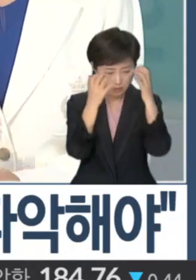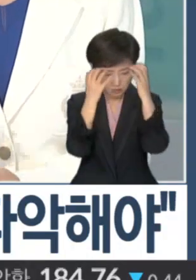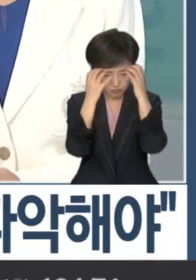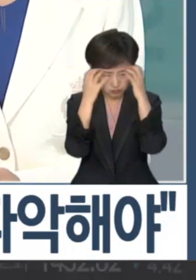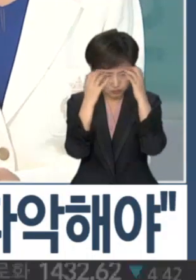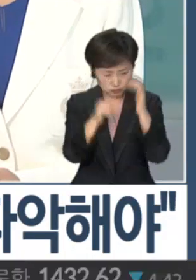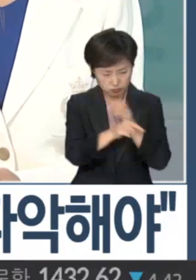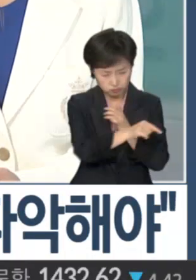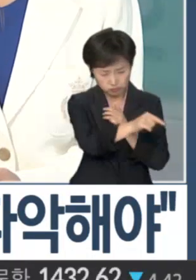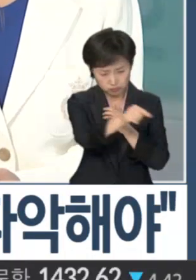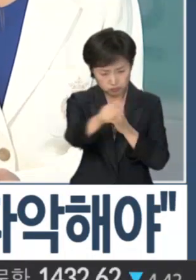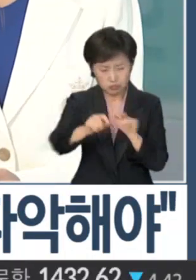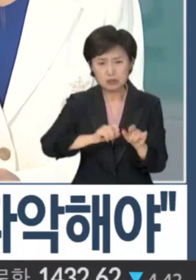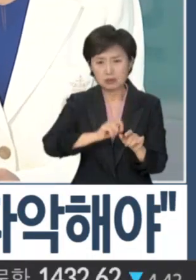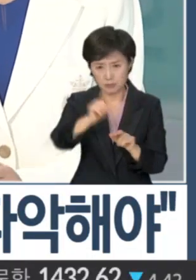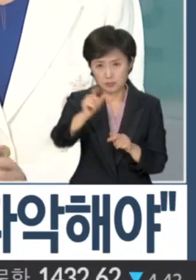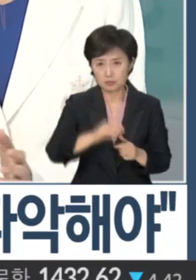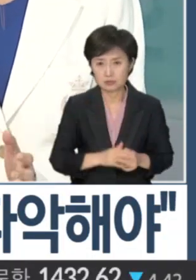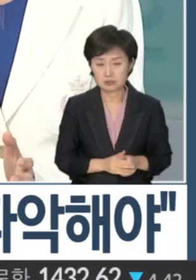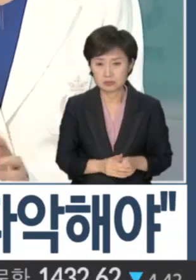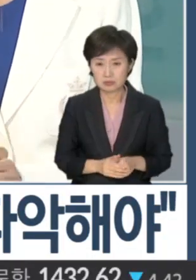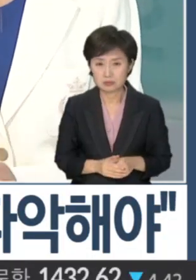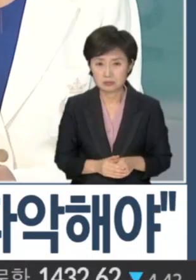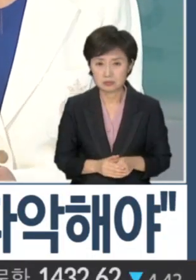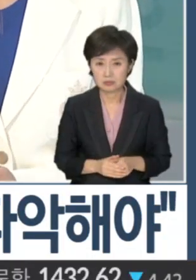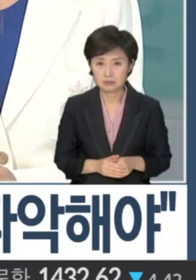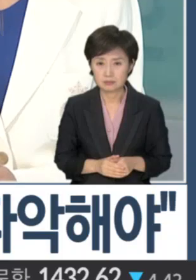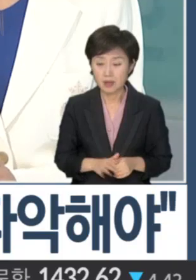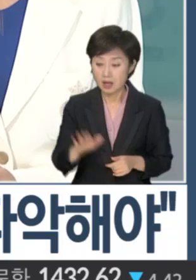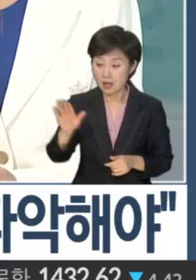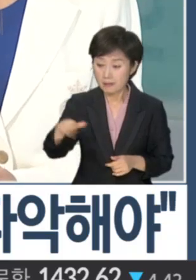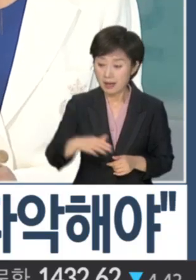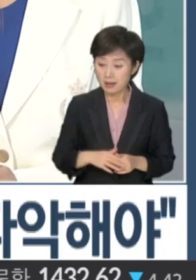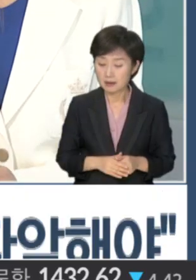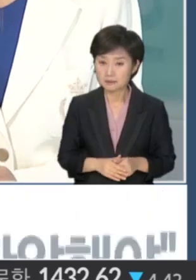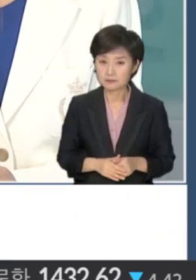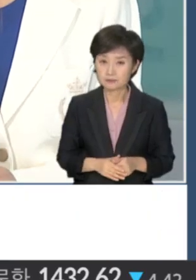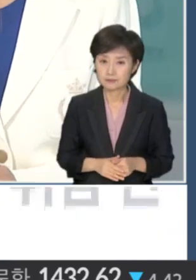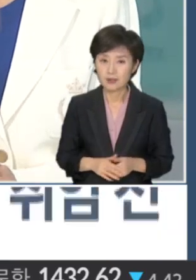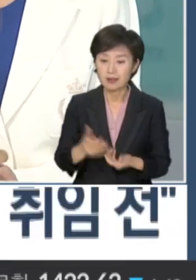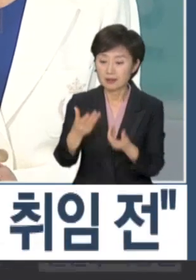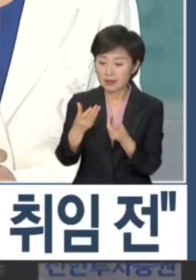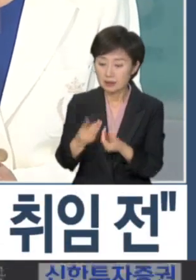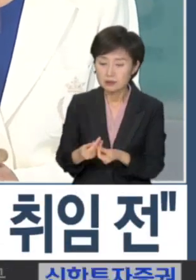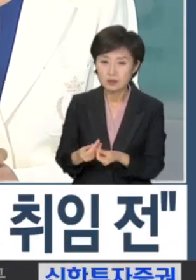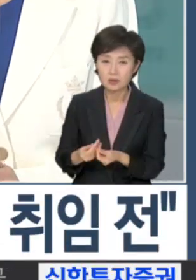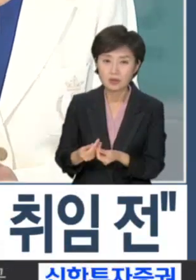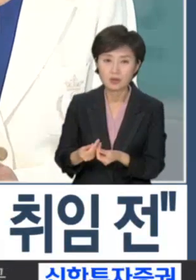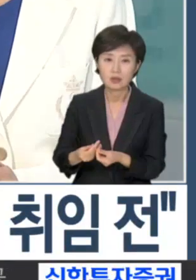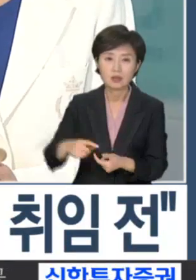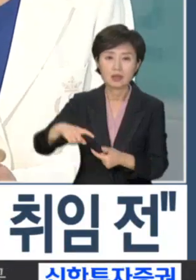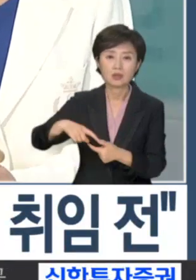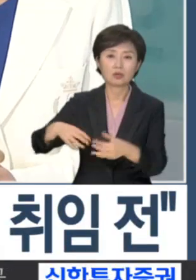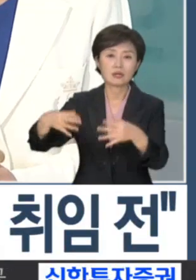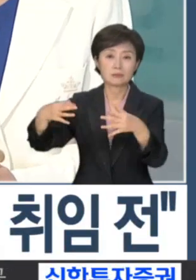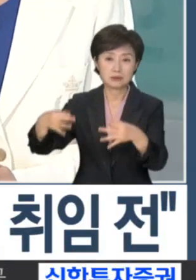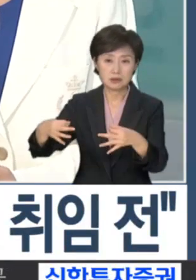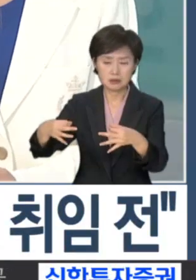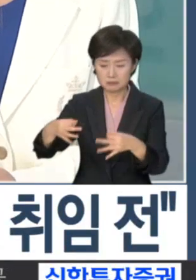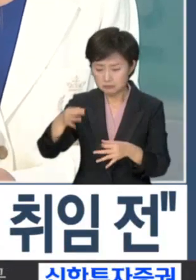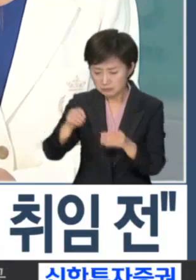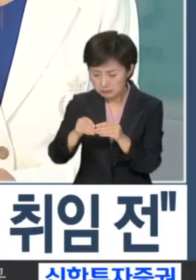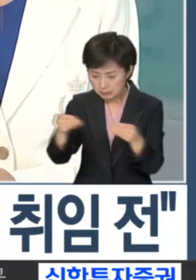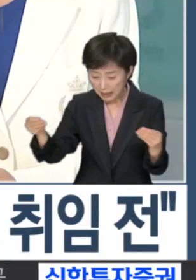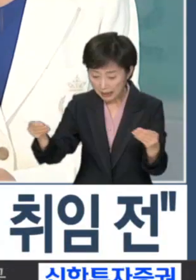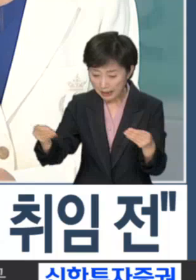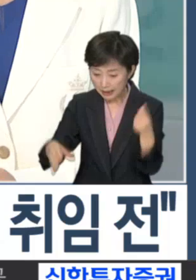문제로 아까도 말씀드렸지만 진짜 업무상 횡령이 3천억이 넘는 한계은행에서 그런 일들이 나왔습니다.